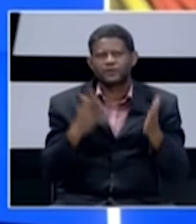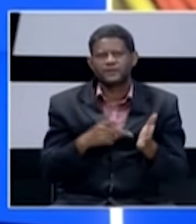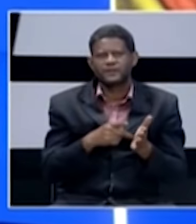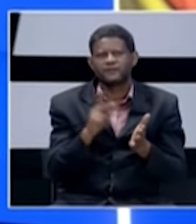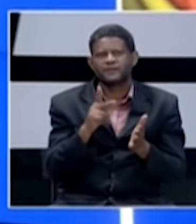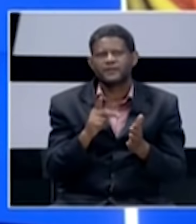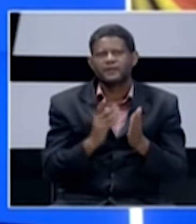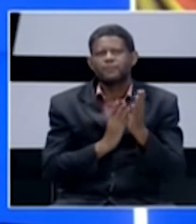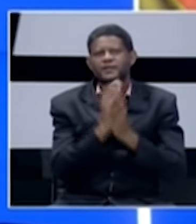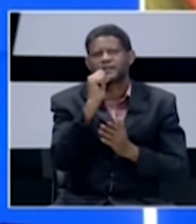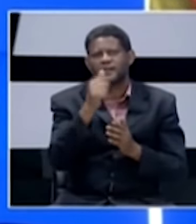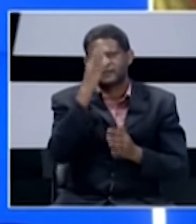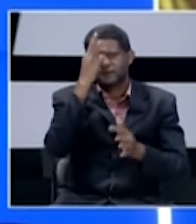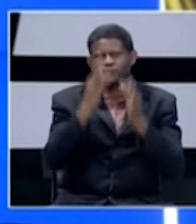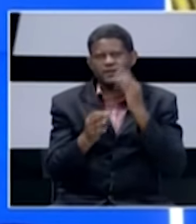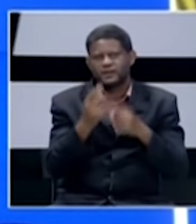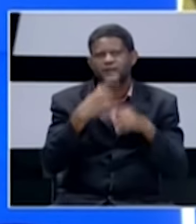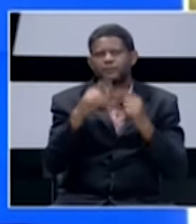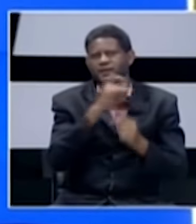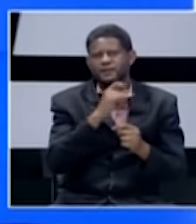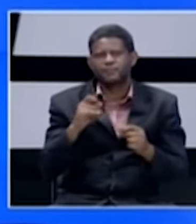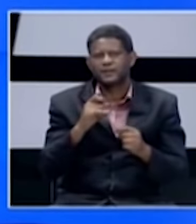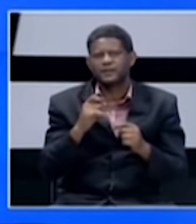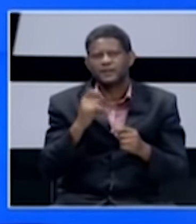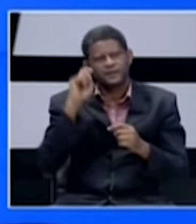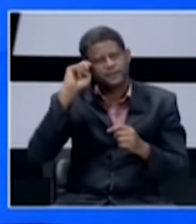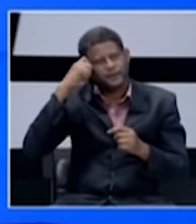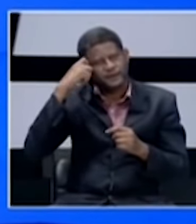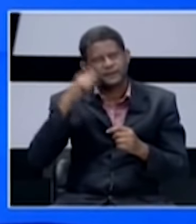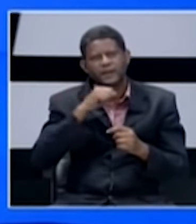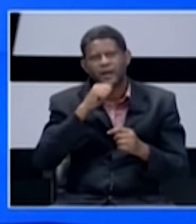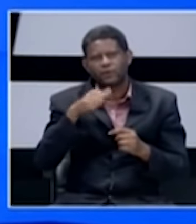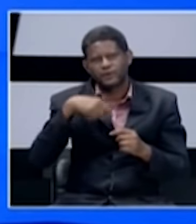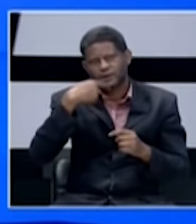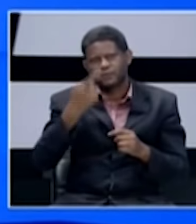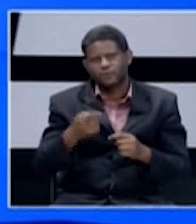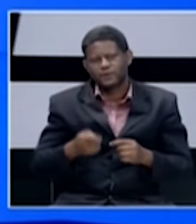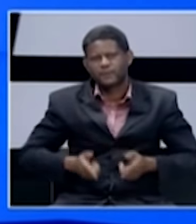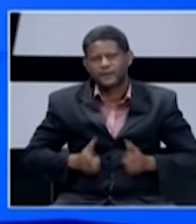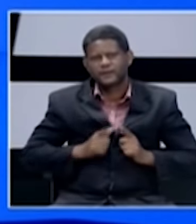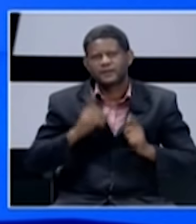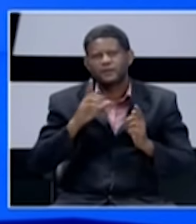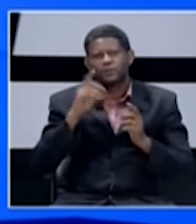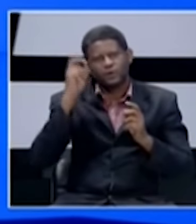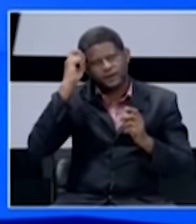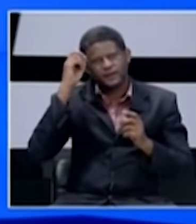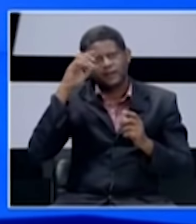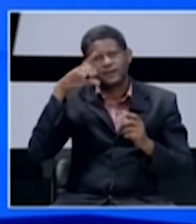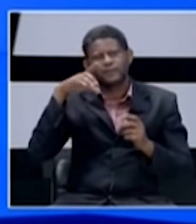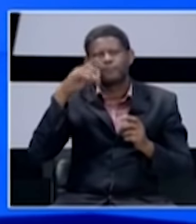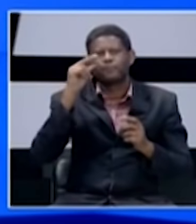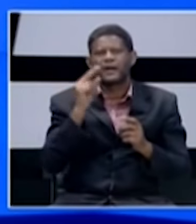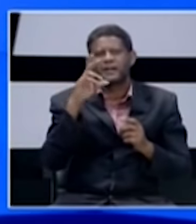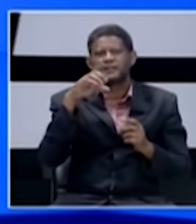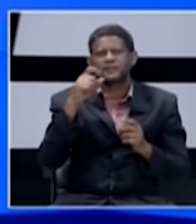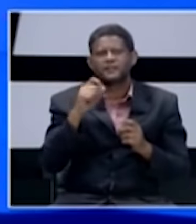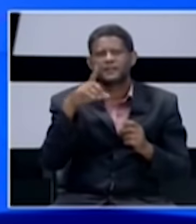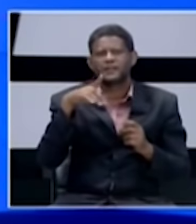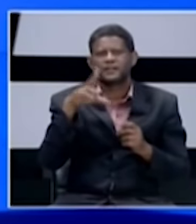عرس وسانون مرگات انبر ن بارنت ایکونن کبلو نبرتی ورداک افتحمرا کتما باخر گلیتوم